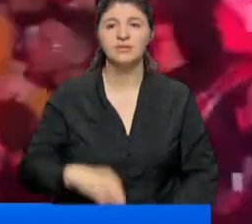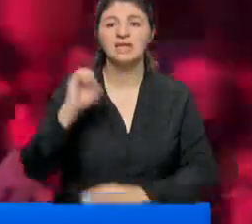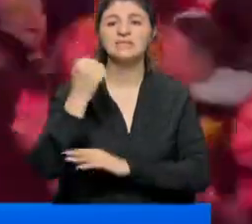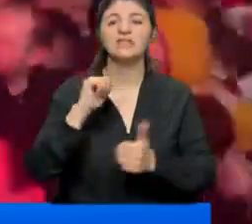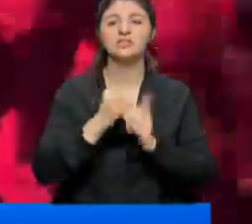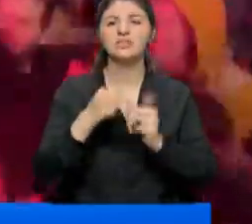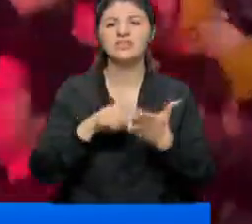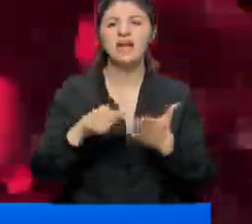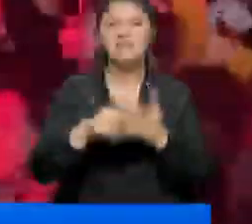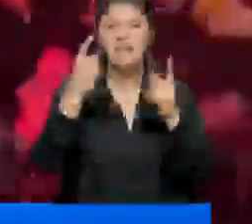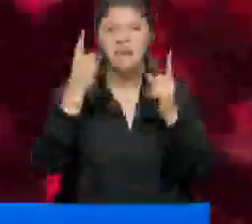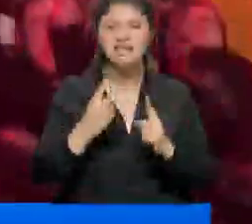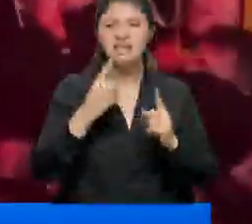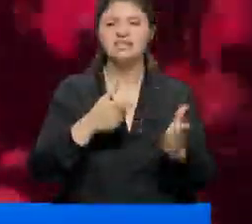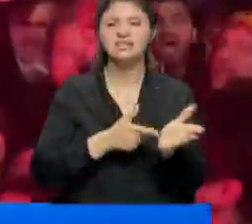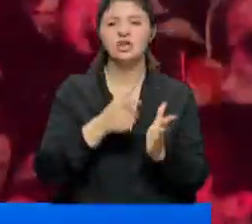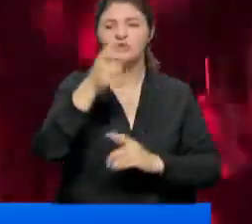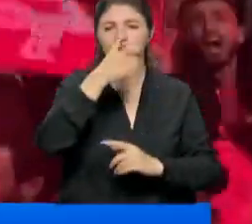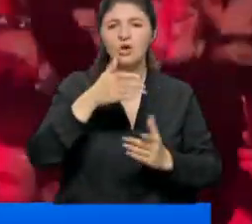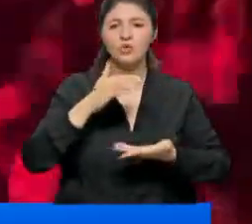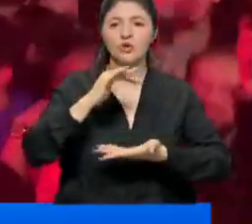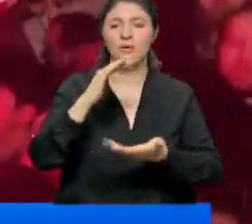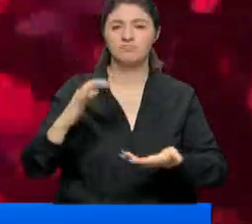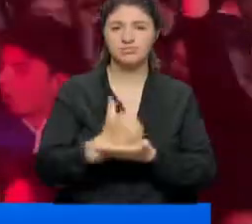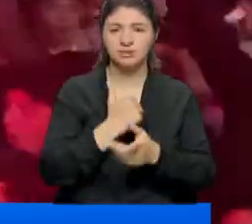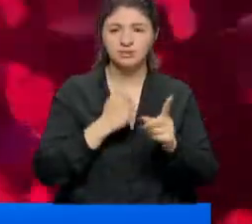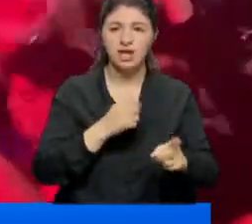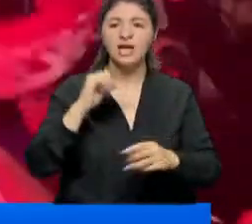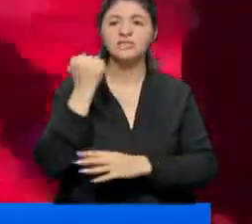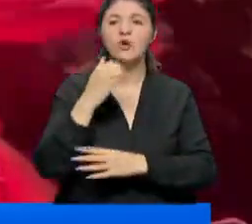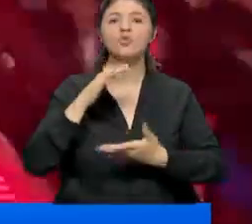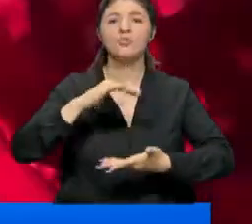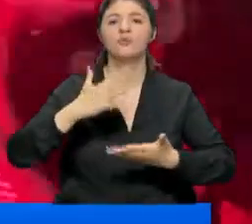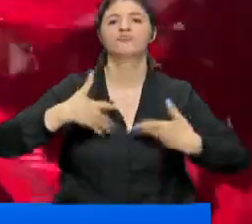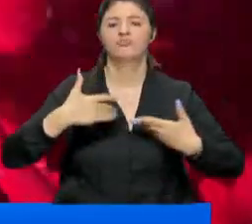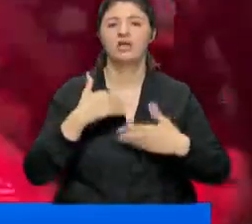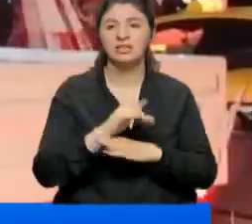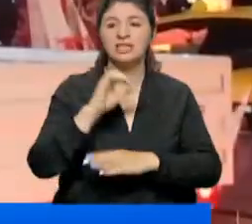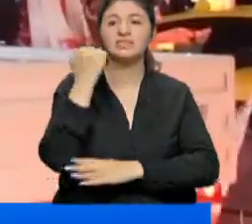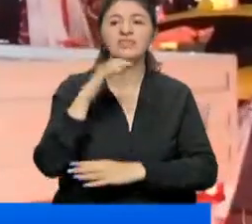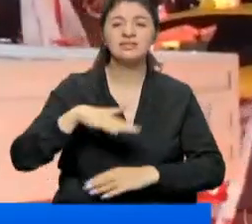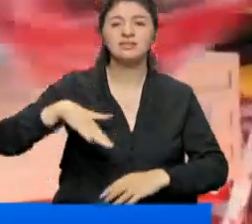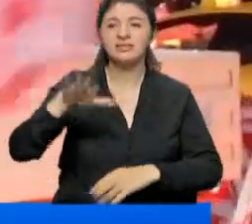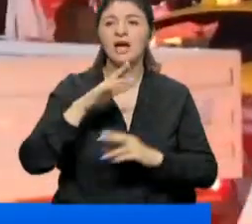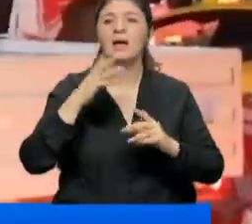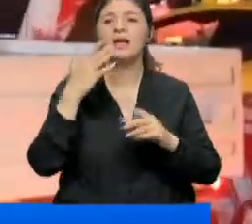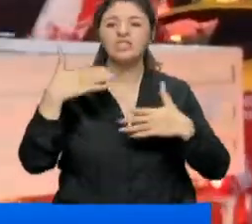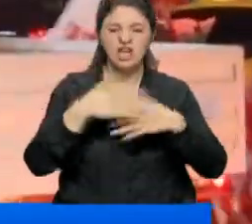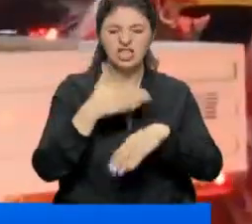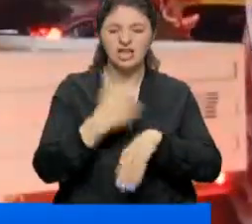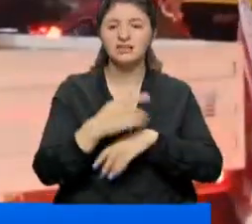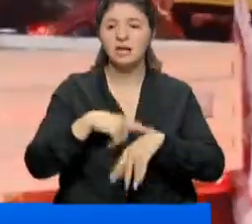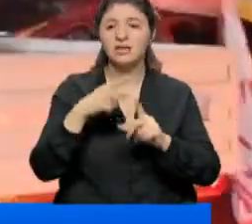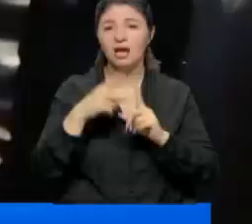Sivasspor tarihinde ilk kez Ziraat Türkiye Kupası'nı kazandığı Sivas'ta kupa coşkusu yaşandı Sivaslılar gece geç saatlere kadar